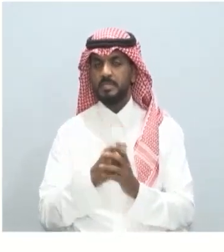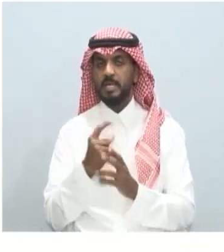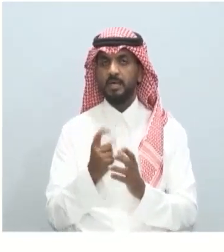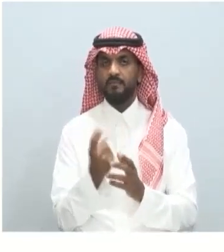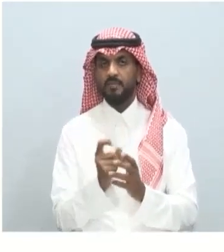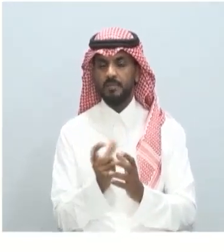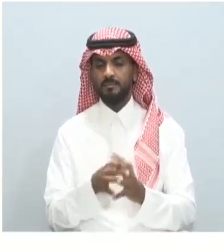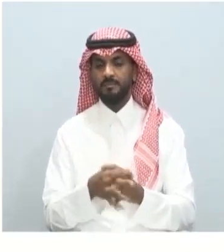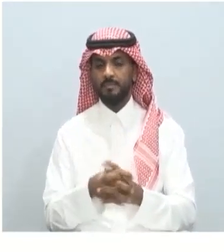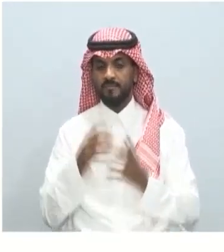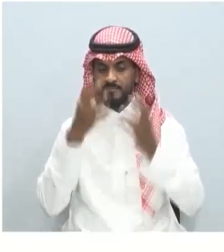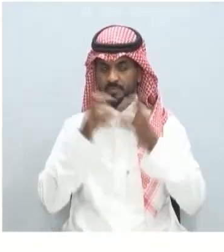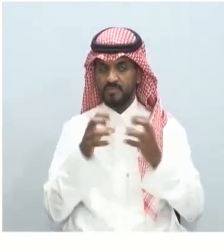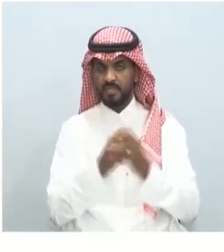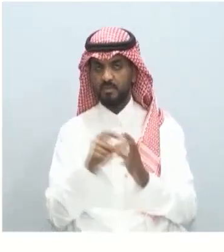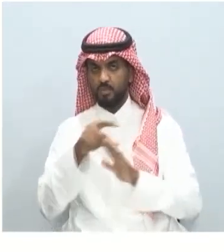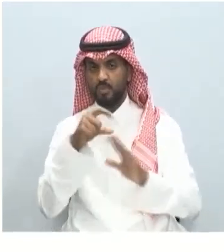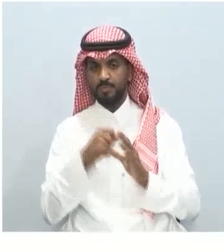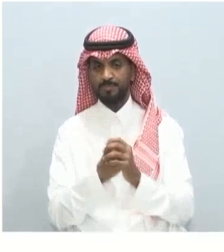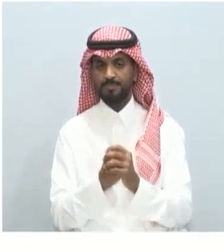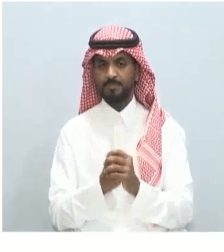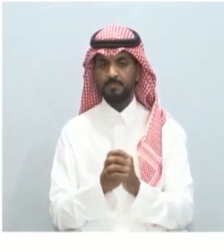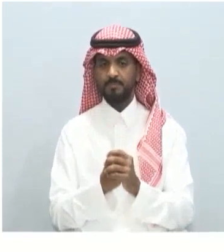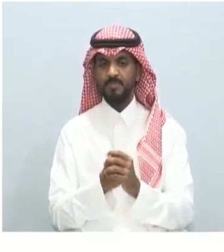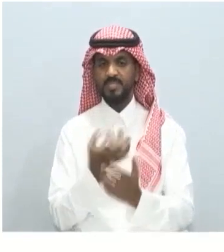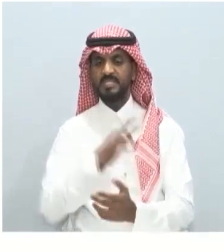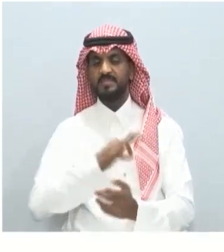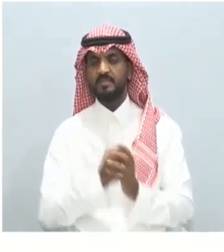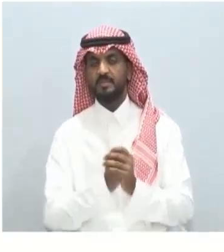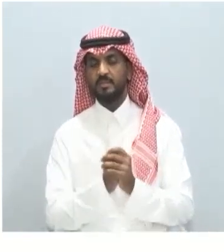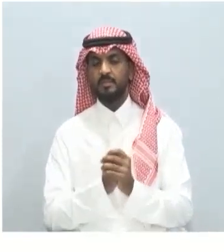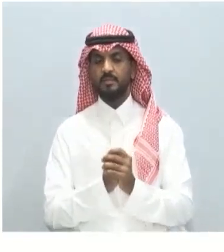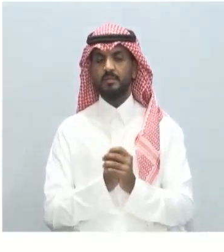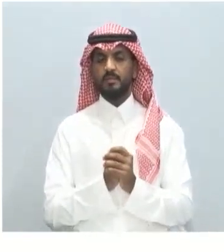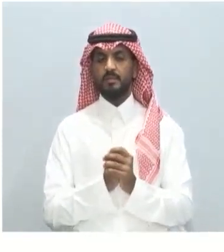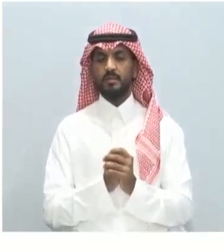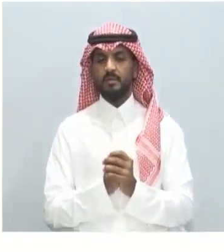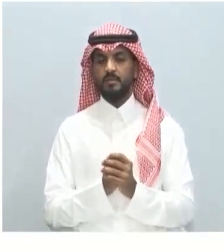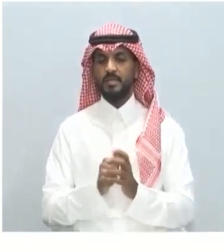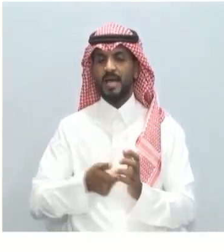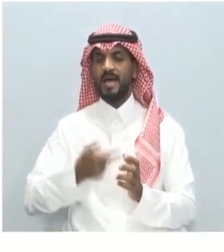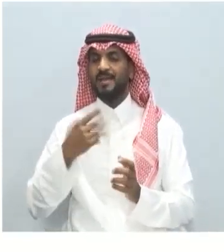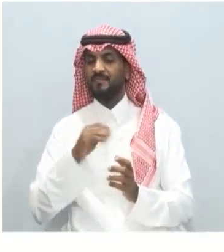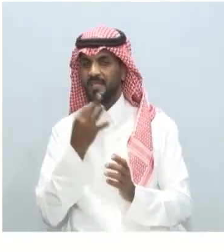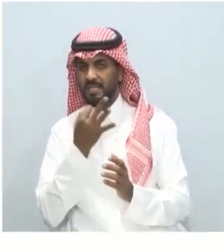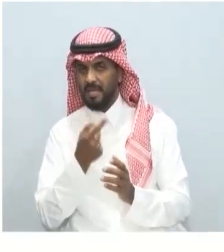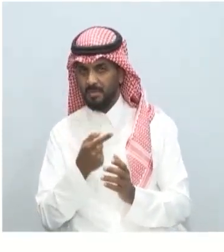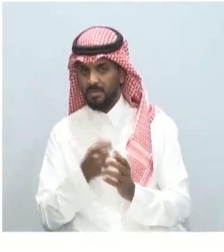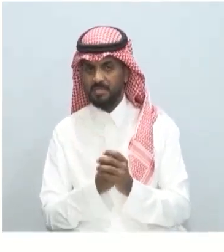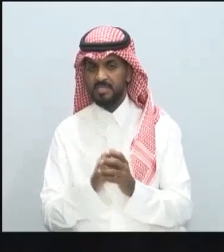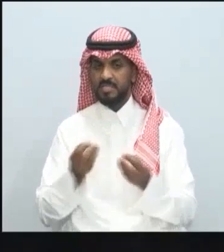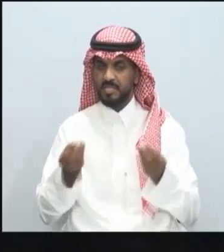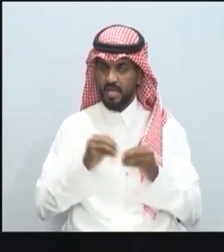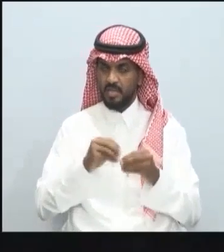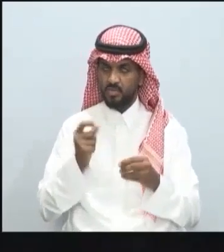الدقيقه مع فهم تفصيلات الموضوع وا ايضا تستفيد من الاعراف اعراف الكتابه لزياده سرعتك القرائيه